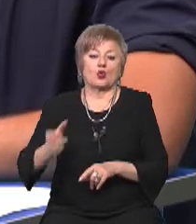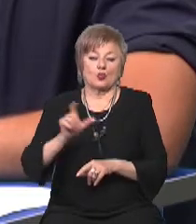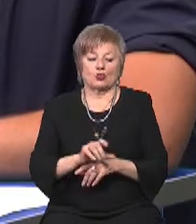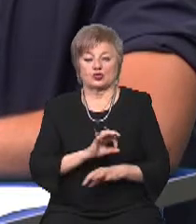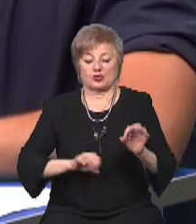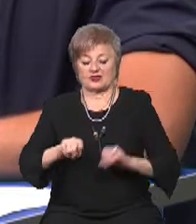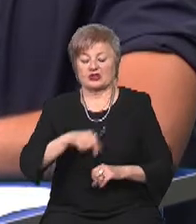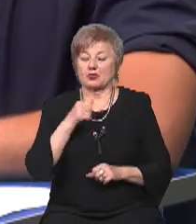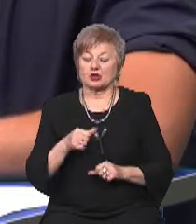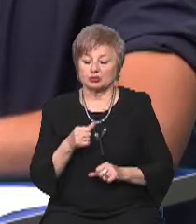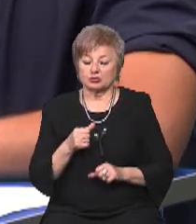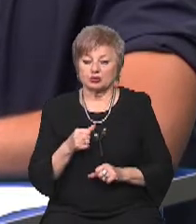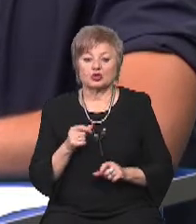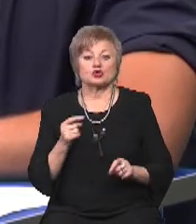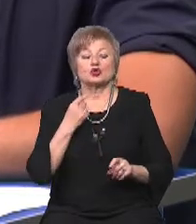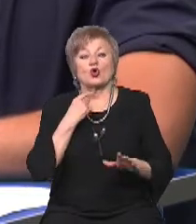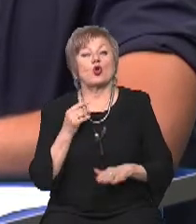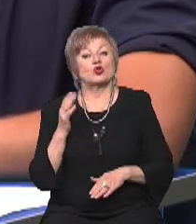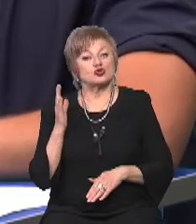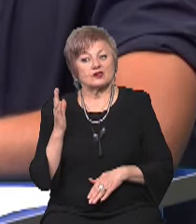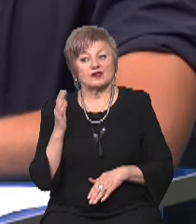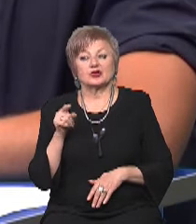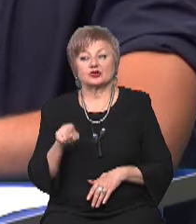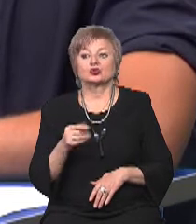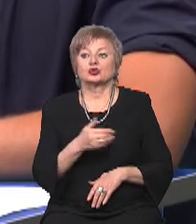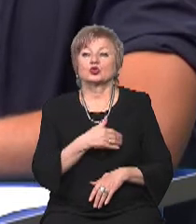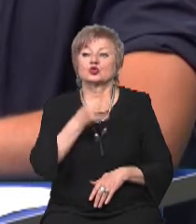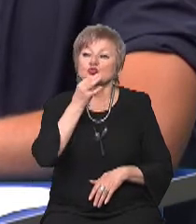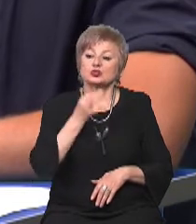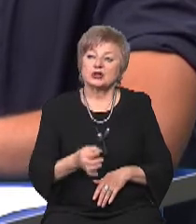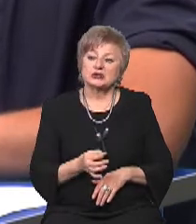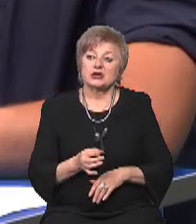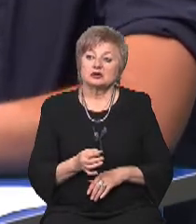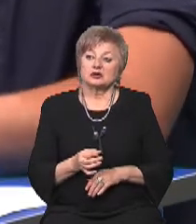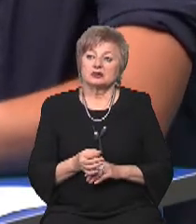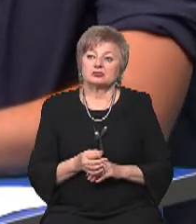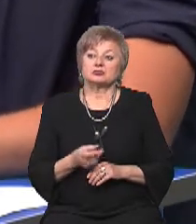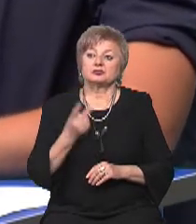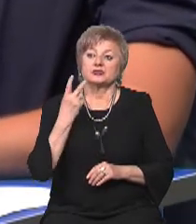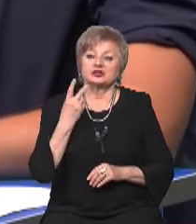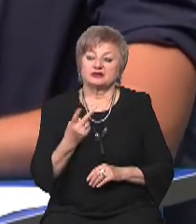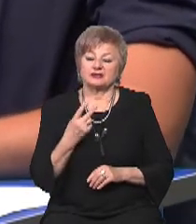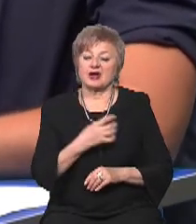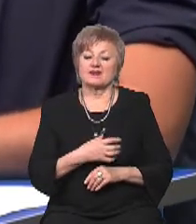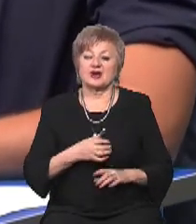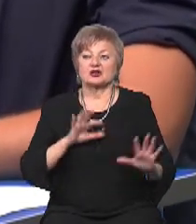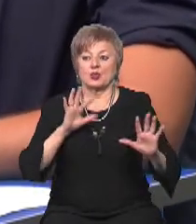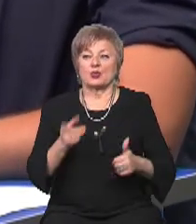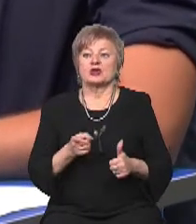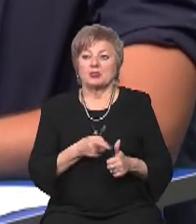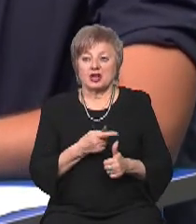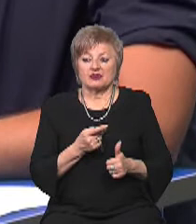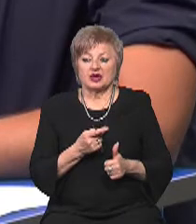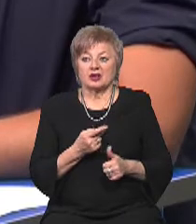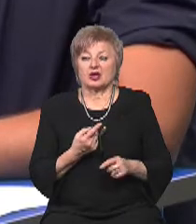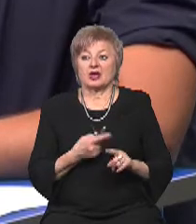цьогоріч. Щодо голосування, тут я вам хочу сказати, що два суттєвих моменти. Перший